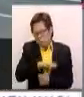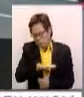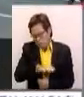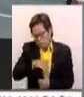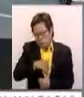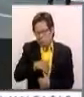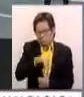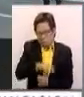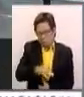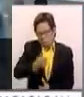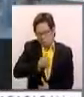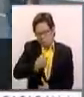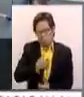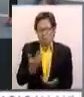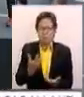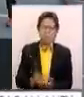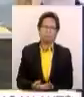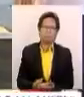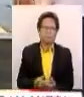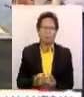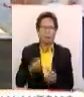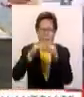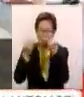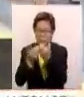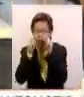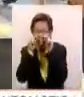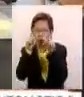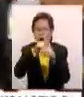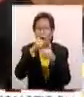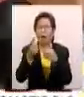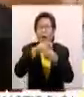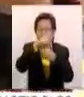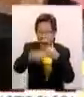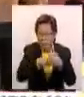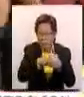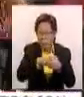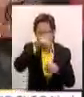Ironinya, pemahaman dan kesedaran masyarakat terhadap penyakit AIDS